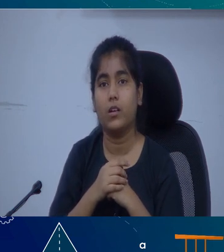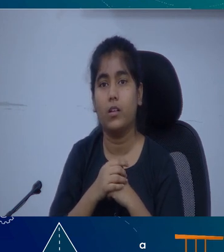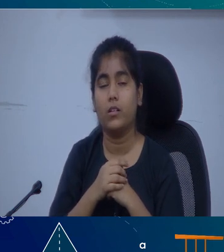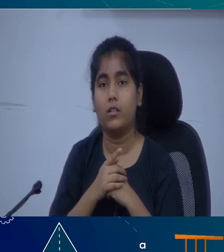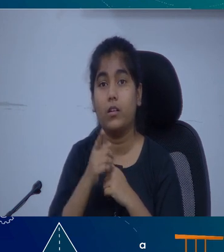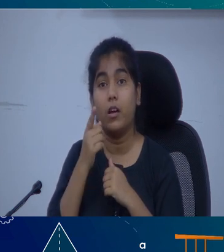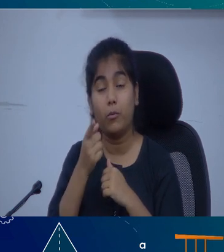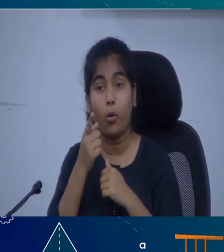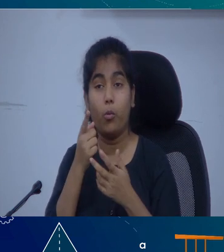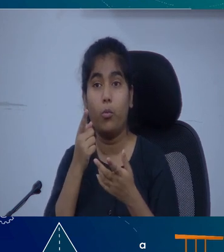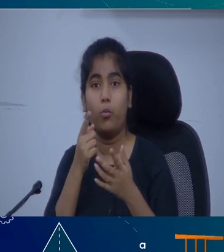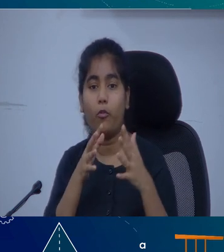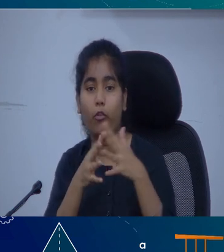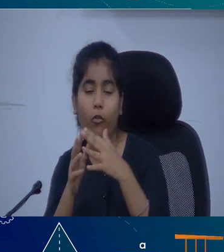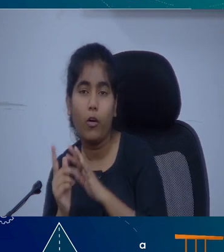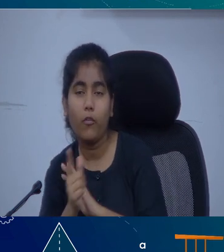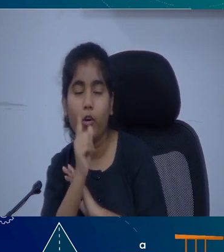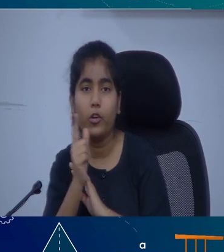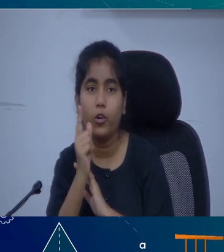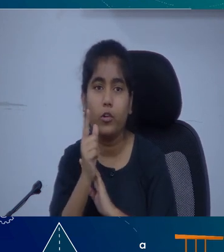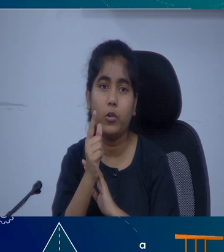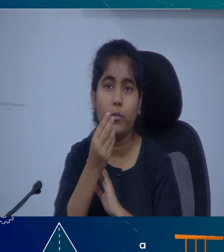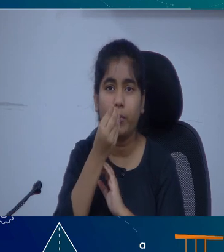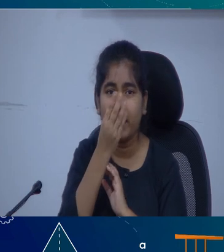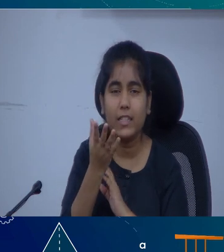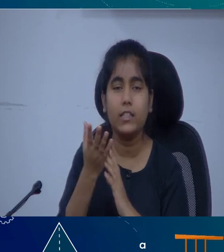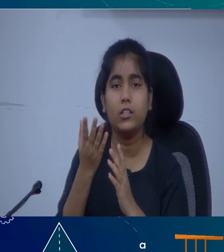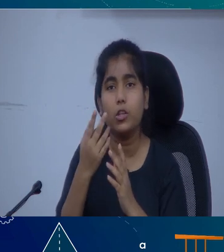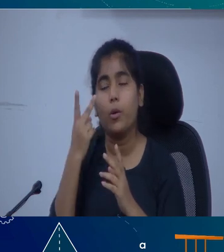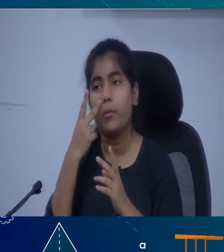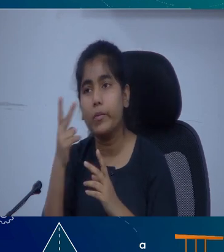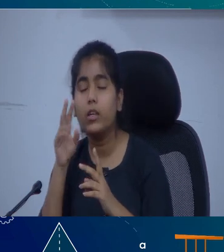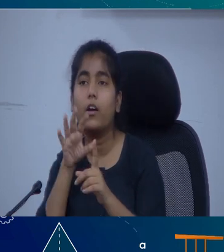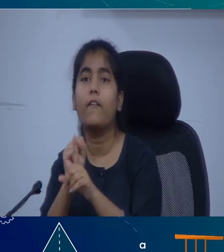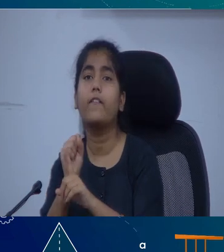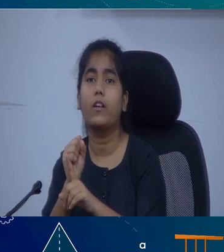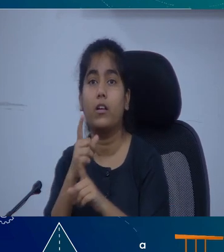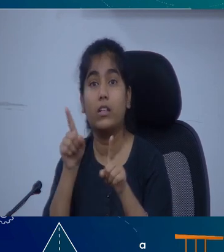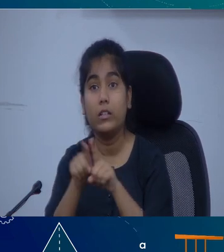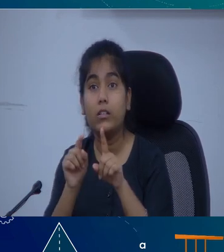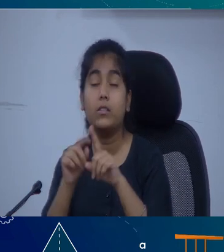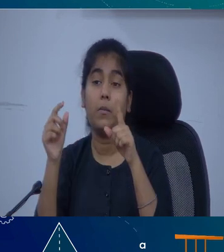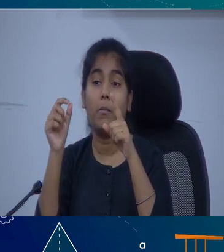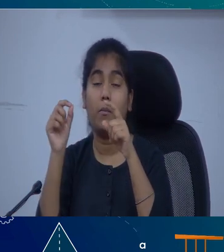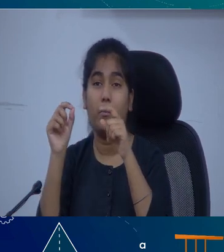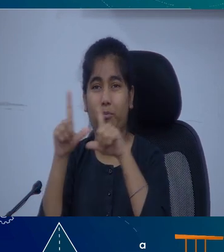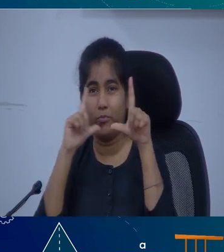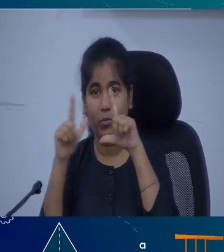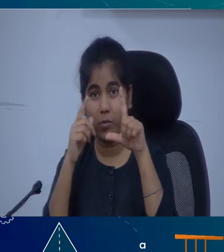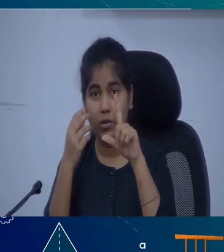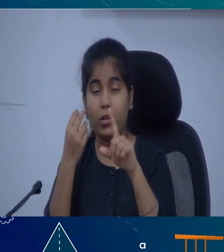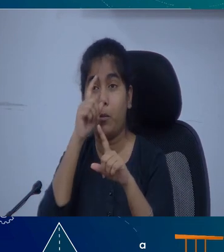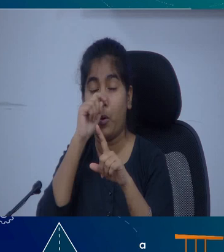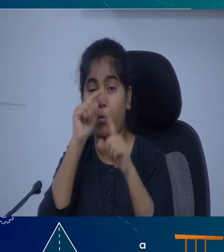एक्सेसिबिलिटी वॉरियर. सो आपको यहाँ पे क्लिक करना है. अगेन, आपको पहुँचने में सुविधा हो तो देखने में भी